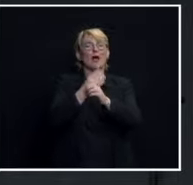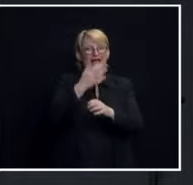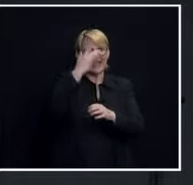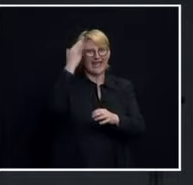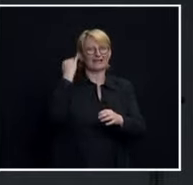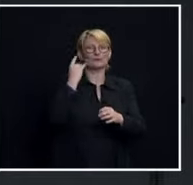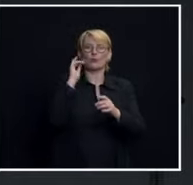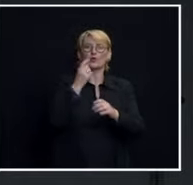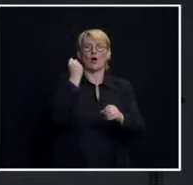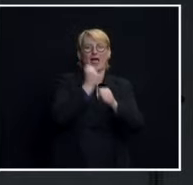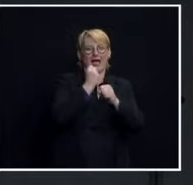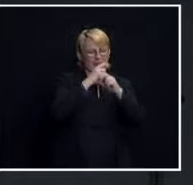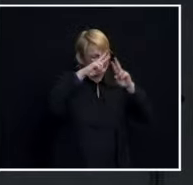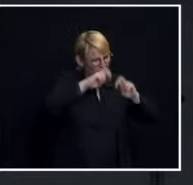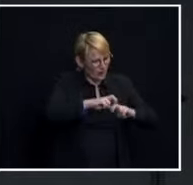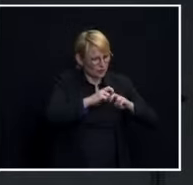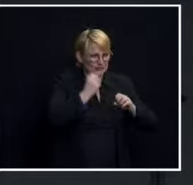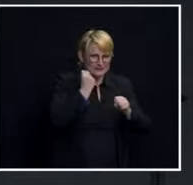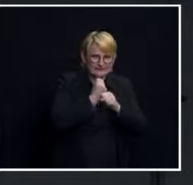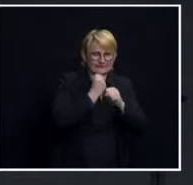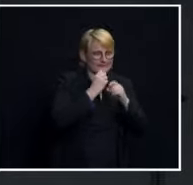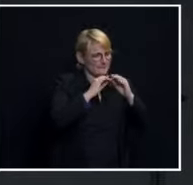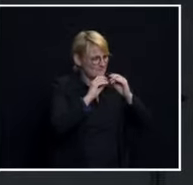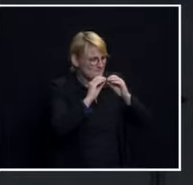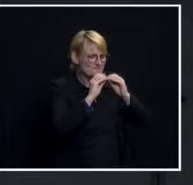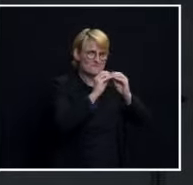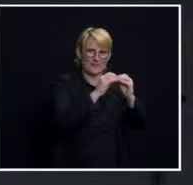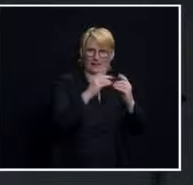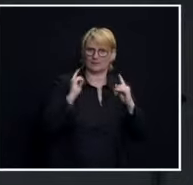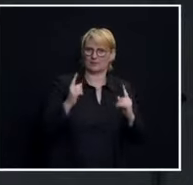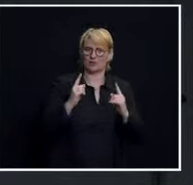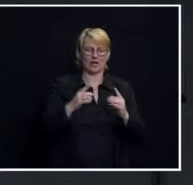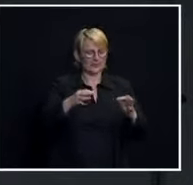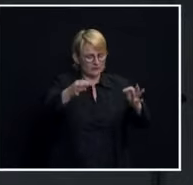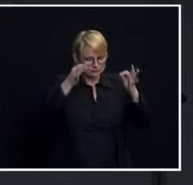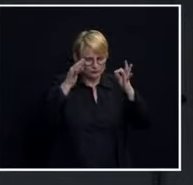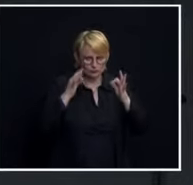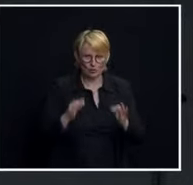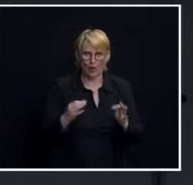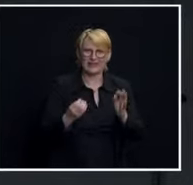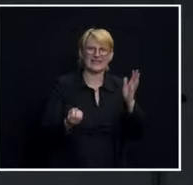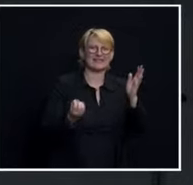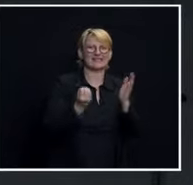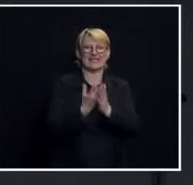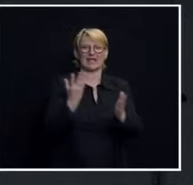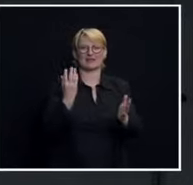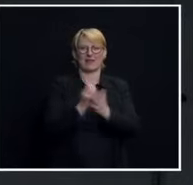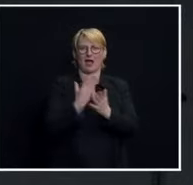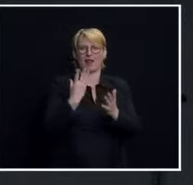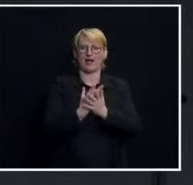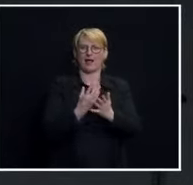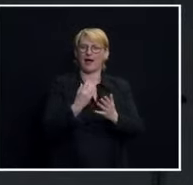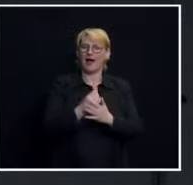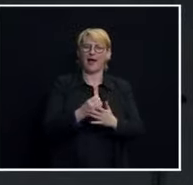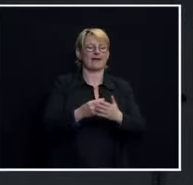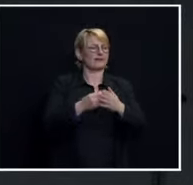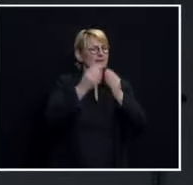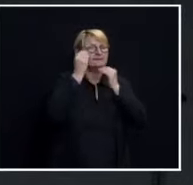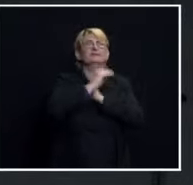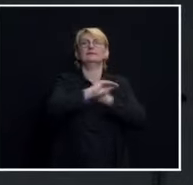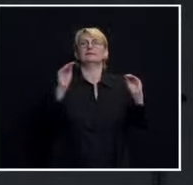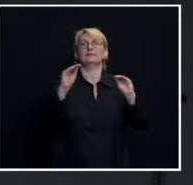auch erarbeiten, sondern wir setzen damit auch ein wirklich deutliches Signal, ein Statement für